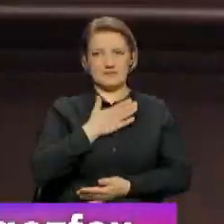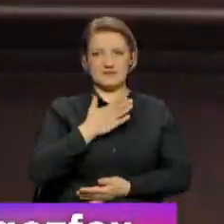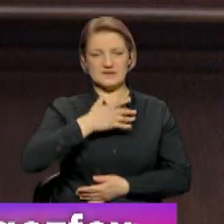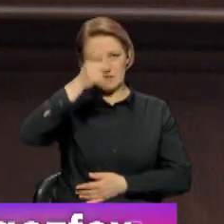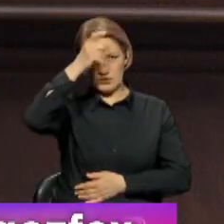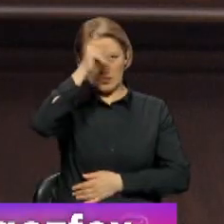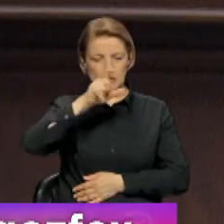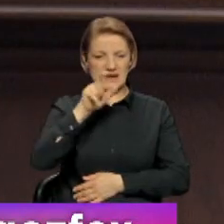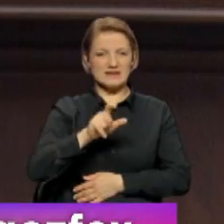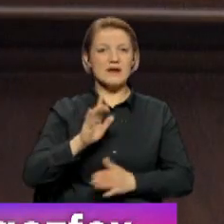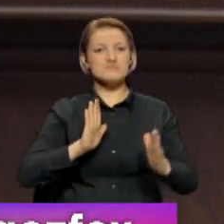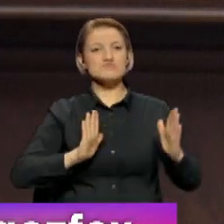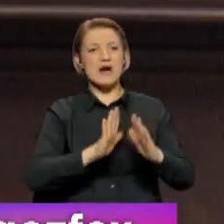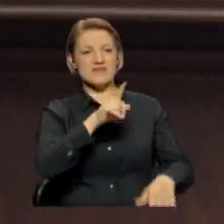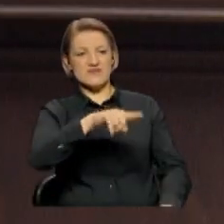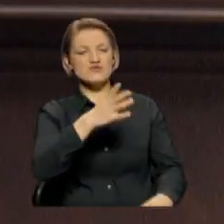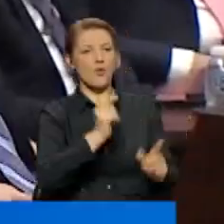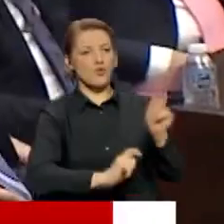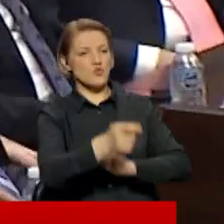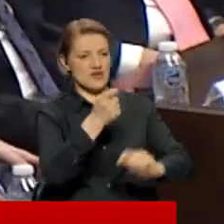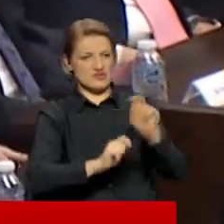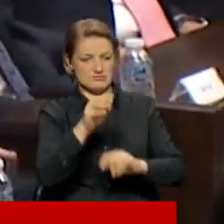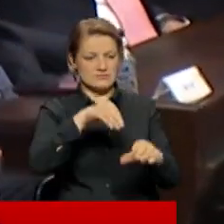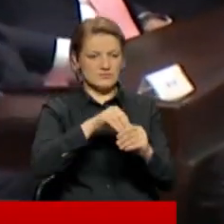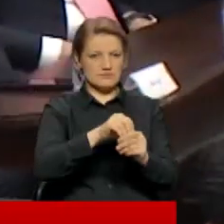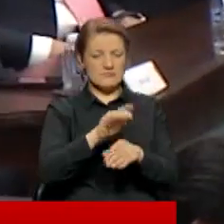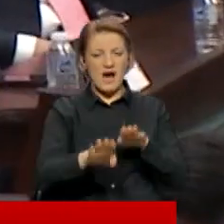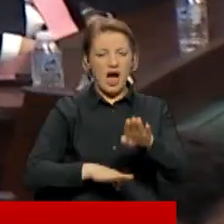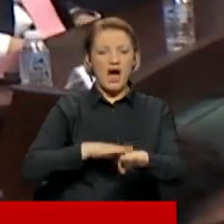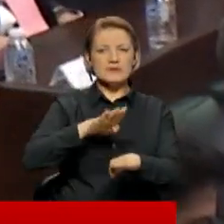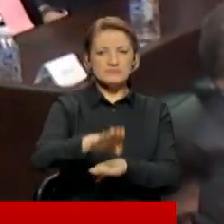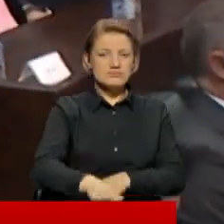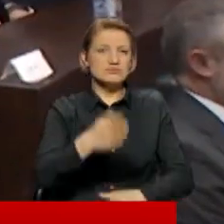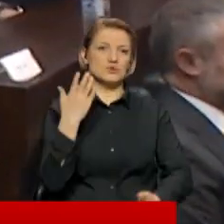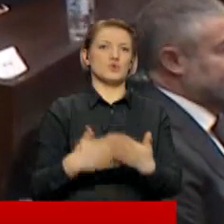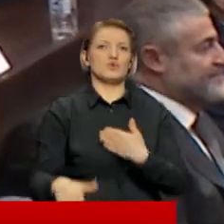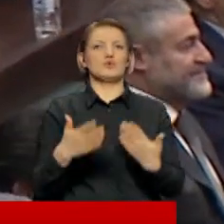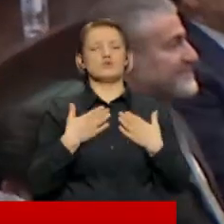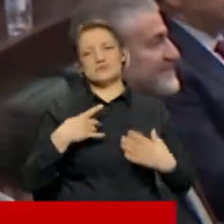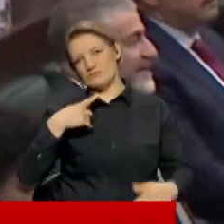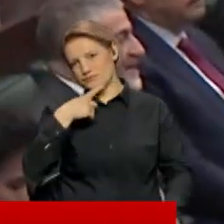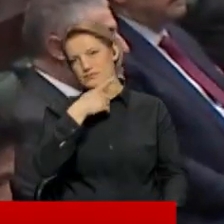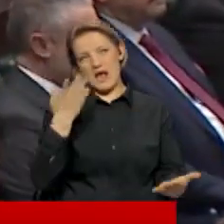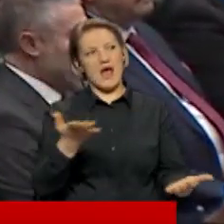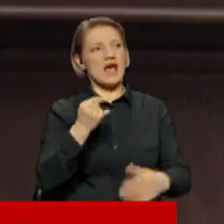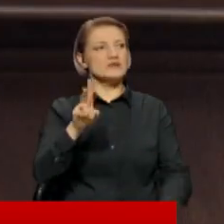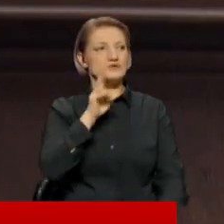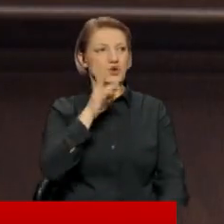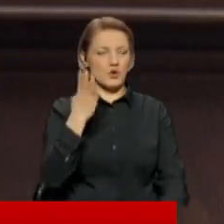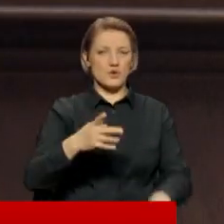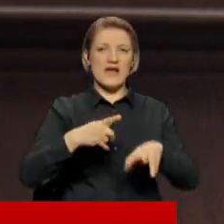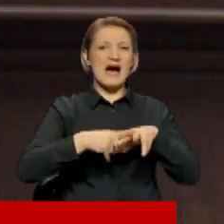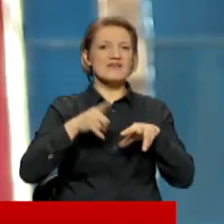Türkiye'deki muhalefetle çok uğraştığımız için Adım atmakta yoruluyoruz zorlanıyoruz İşte en son